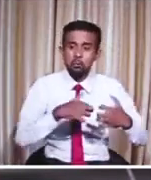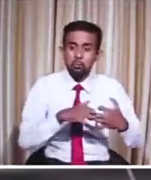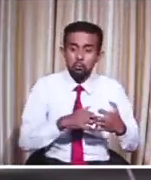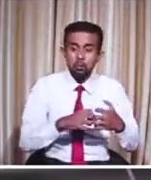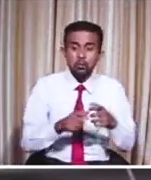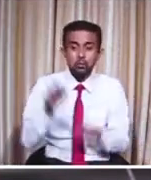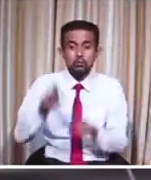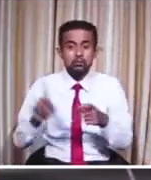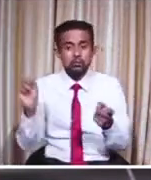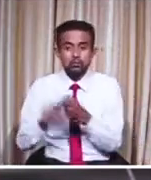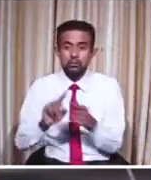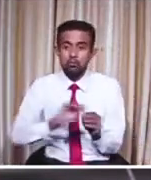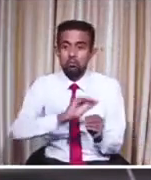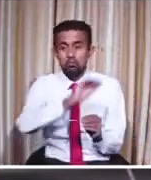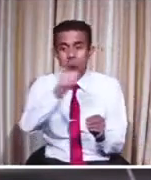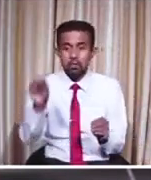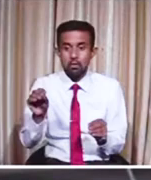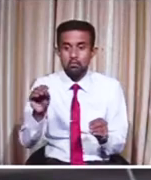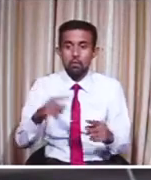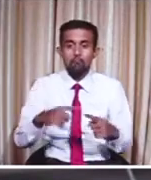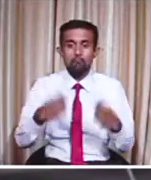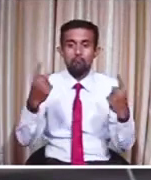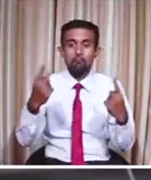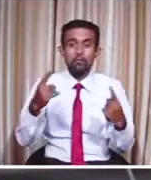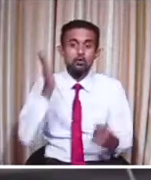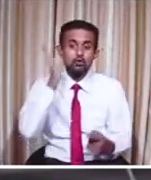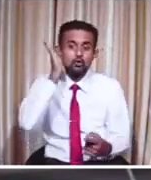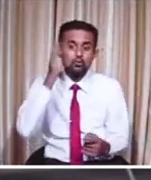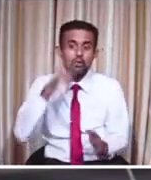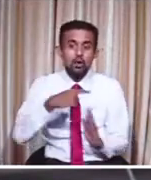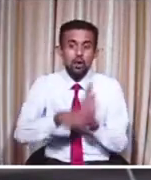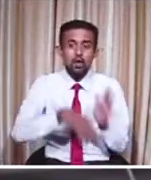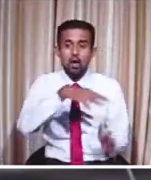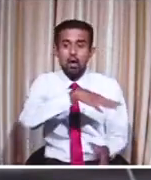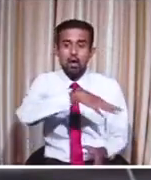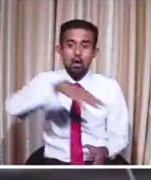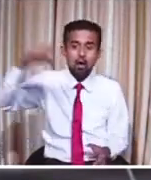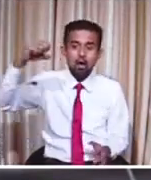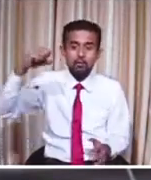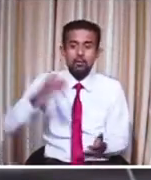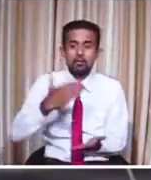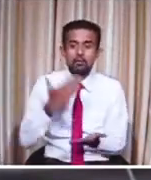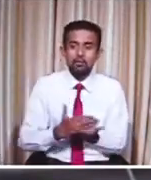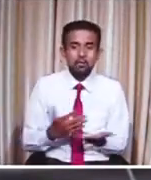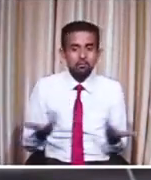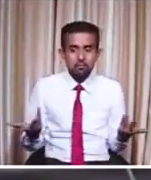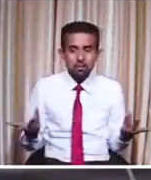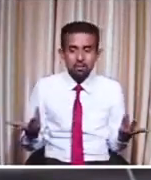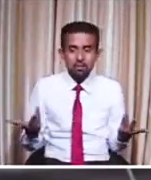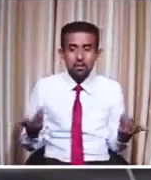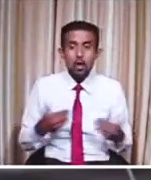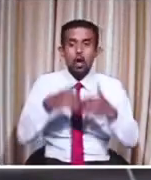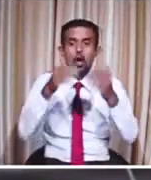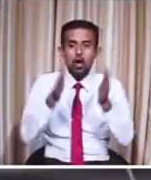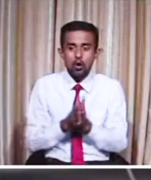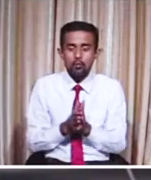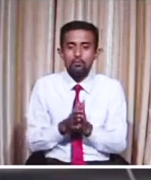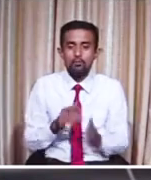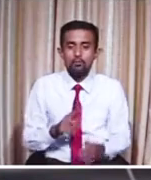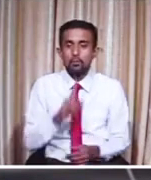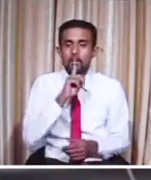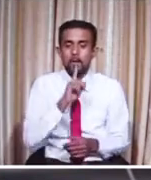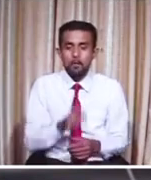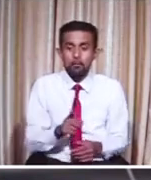මානව ආපදාවට ගියොත් මේක වෙන බලවතුන්ගේ අතට මේ රට ගිල ගන්න එක නතර කරන්නත් බෑ ඒ නිසා සියලුම ජනයාට අපි